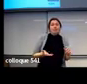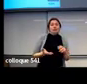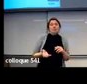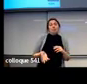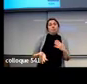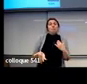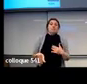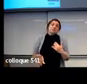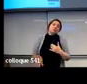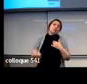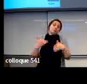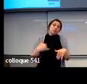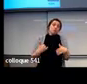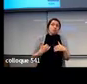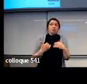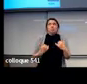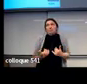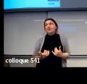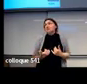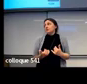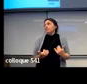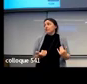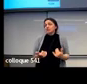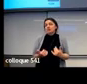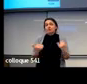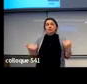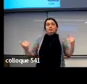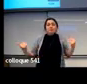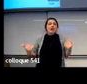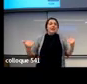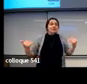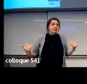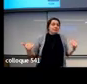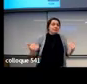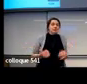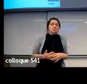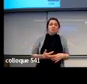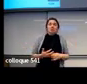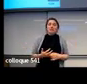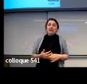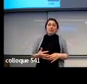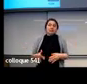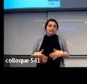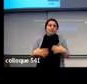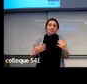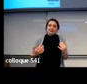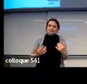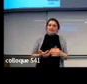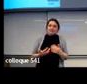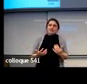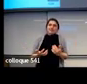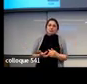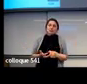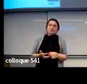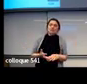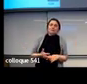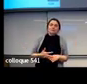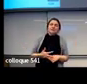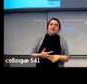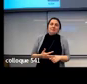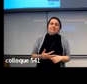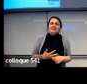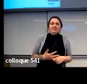supplémentaires. Puis ben, c'est ça, on est un peu en situation de manque d'effectifs. Là. On n'est pas à temps plein sur des dossiers de GDR. On développe des expertises, oui,